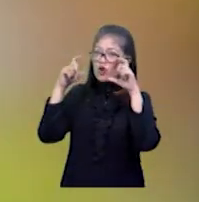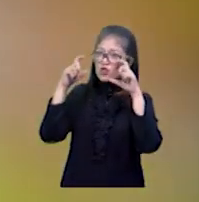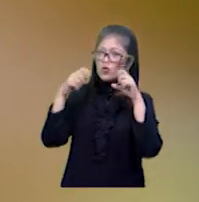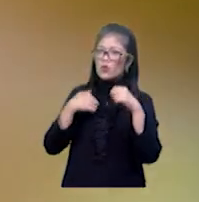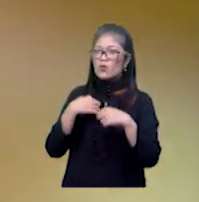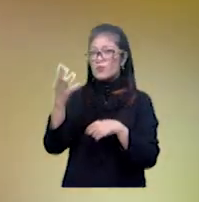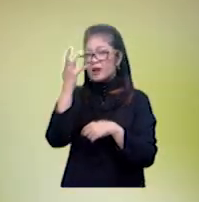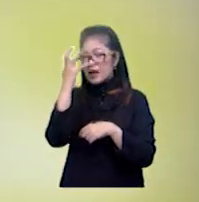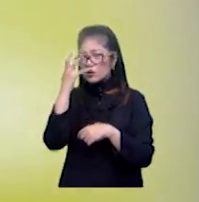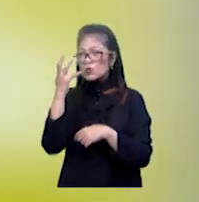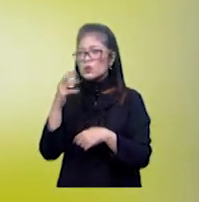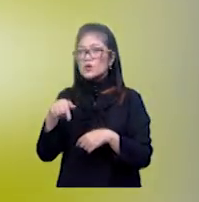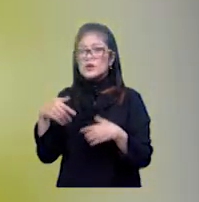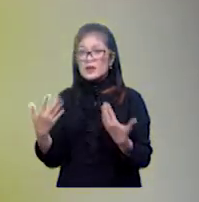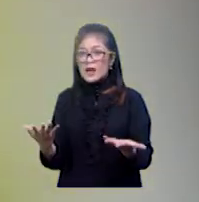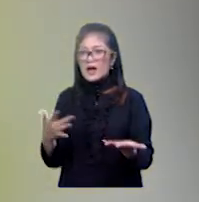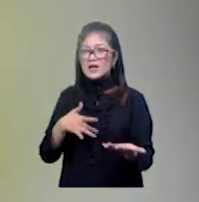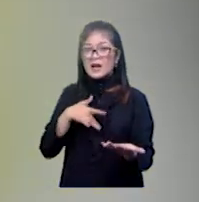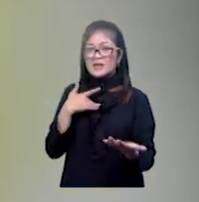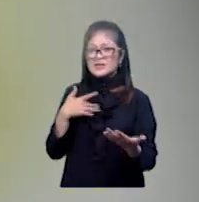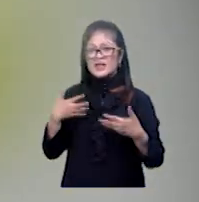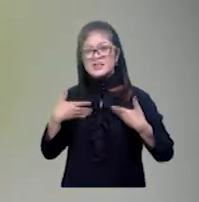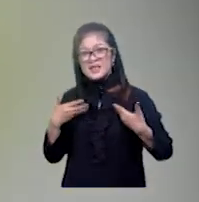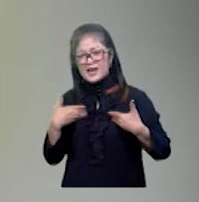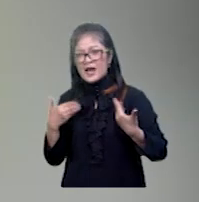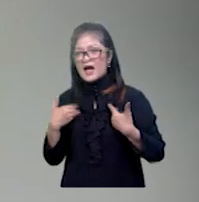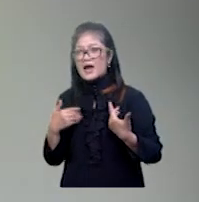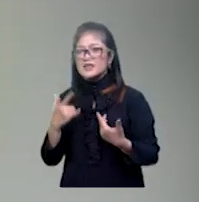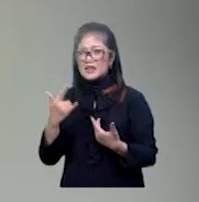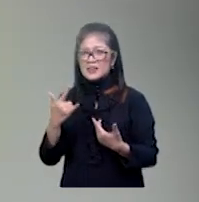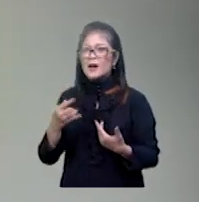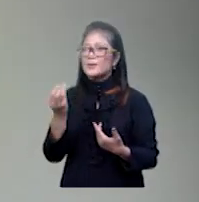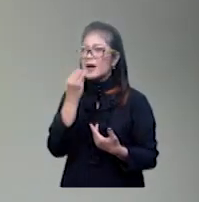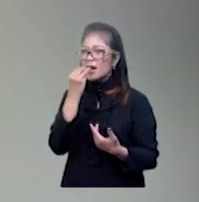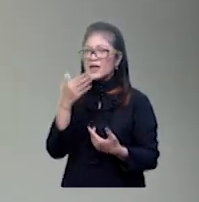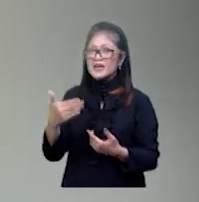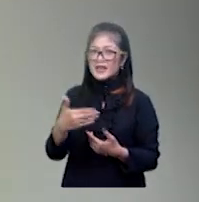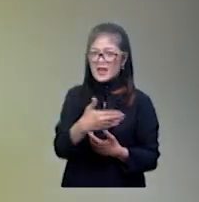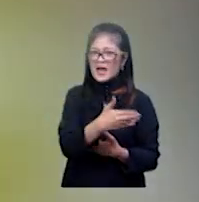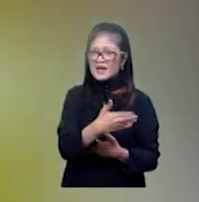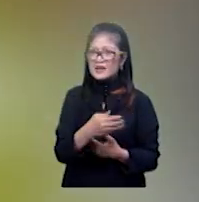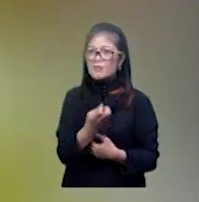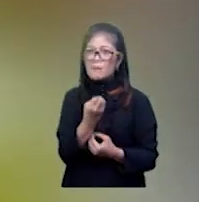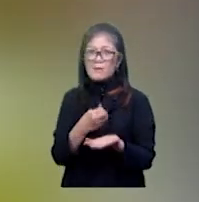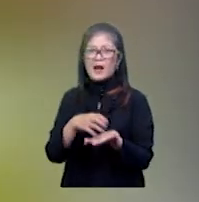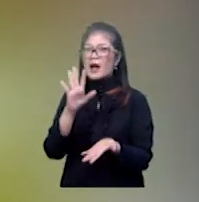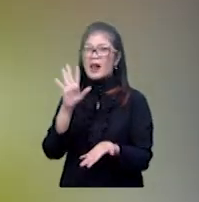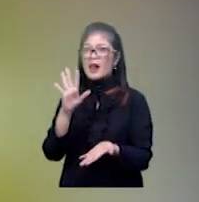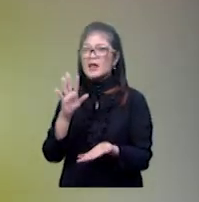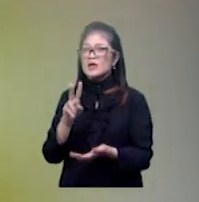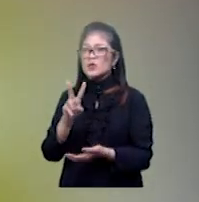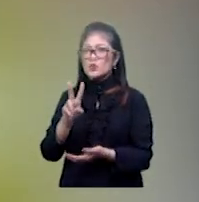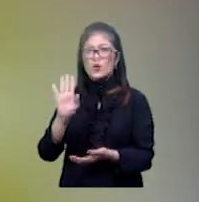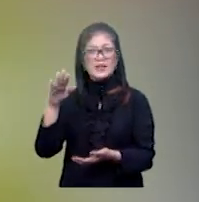sikap polos khas anak-anak, Nazira dan Nafira pun menikmati kuliner ikan kategori Sultan yang telah 2 tahun dirawat sang